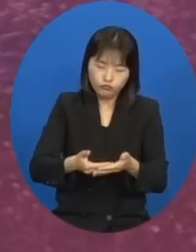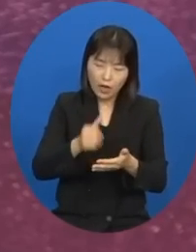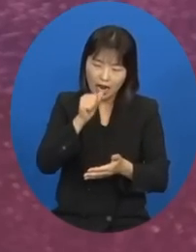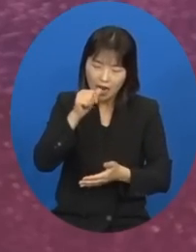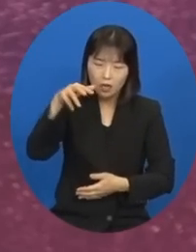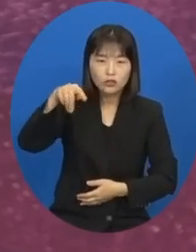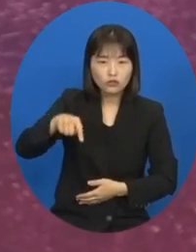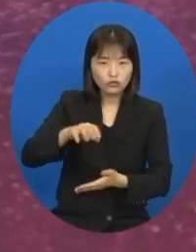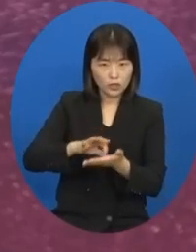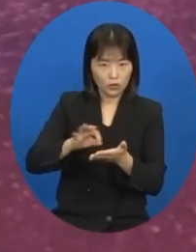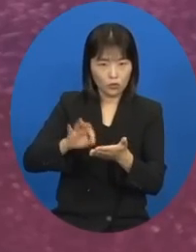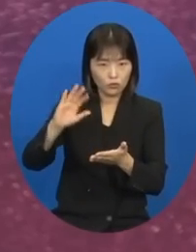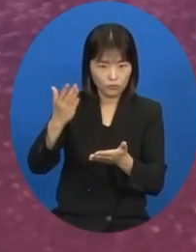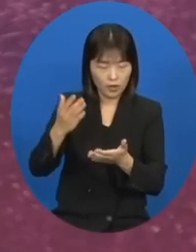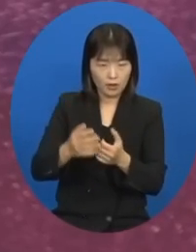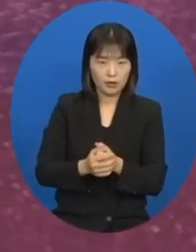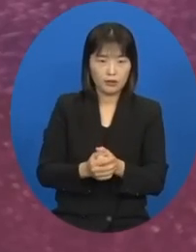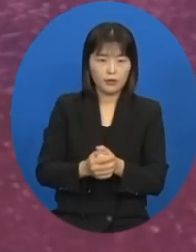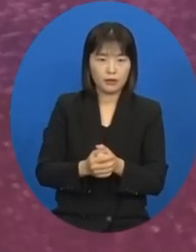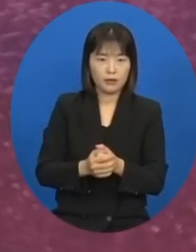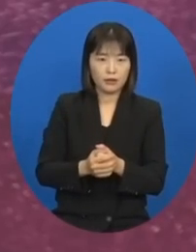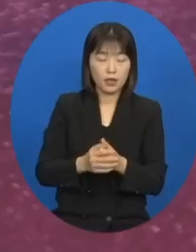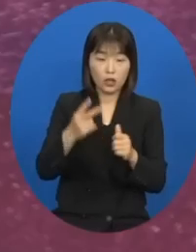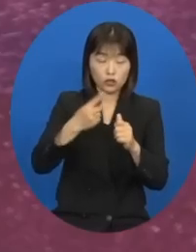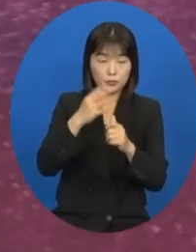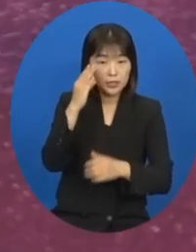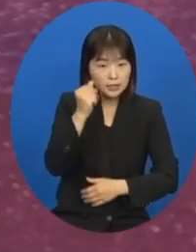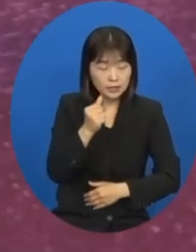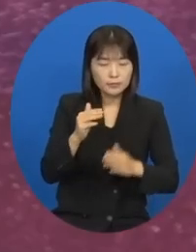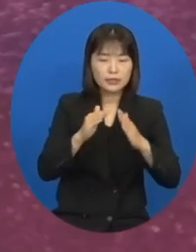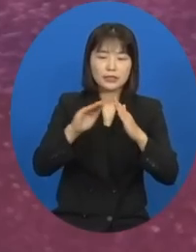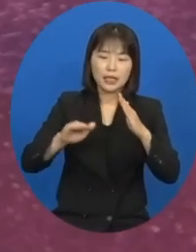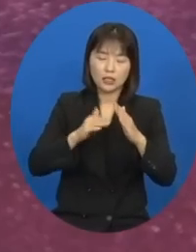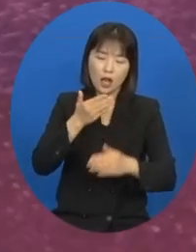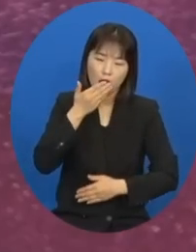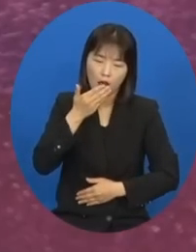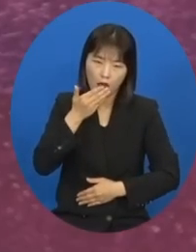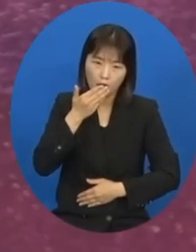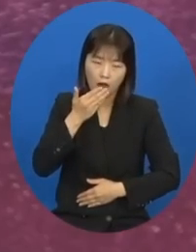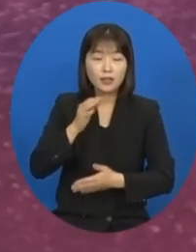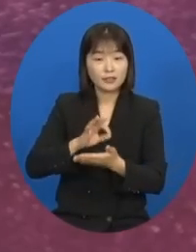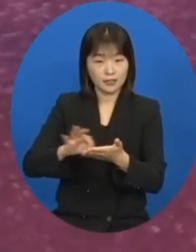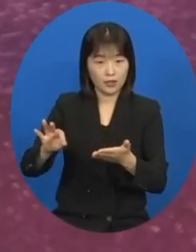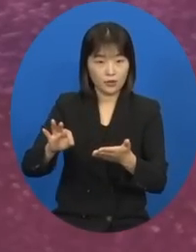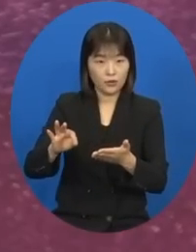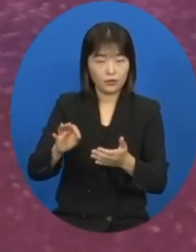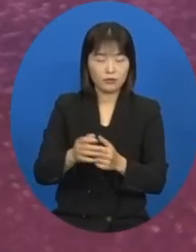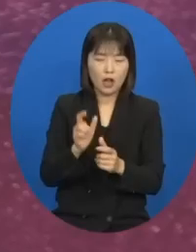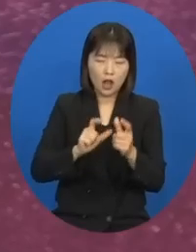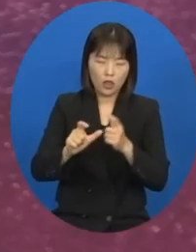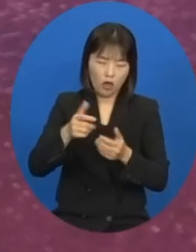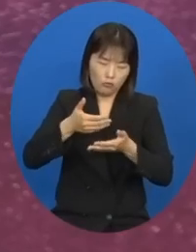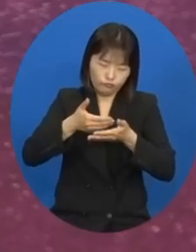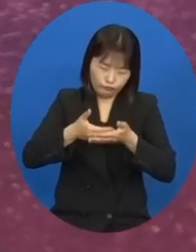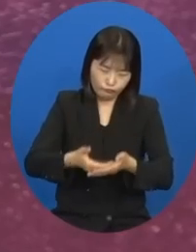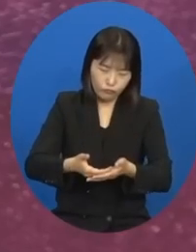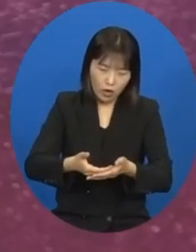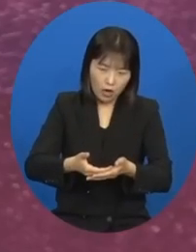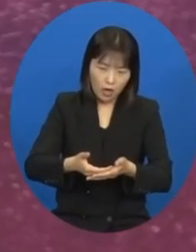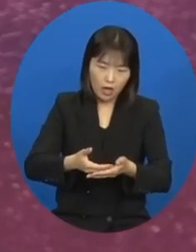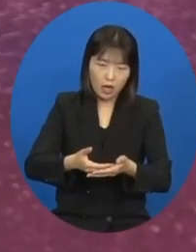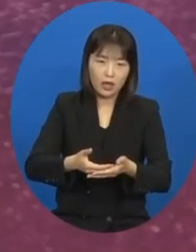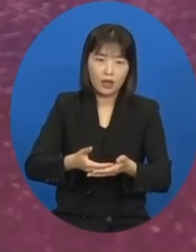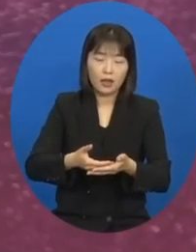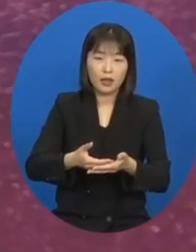번째로 짠 기름은요 가정에서 사용합니다 식용으로 사용했어요 그리고 더 무겁게 짜면은 세 번째 기름으로는